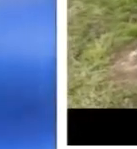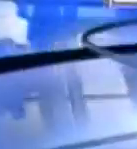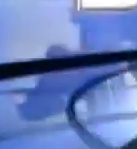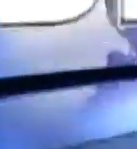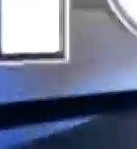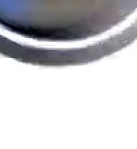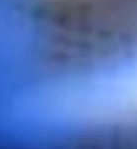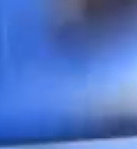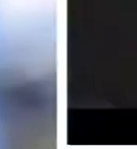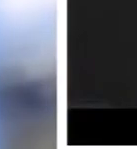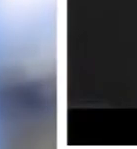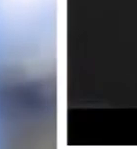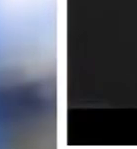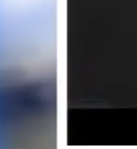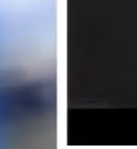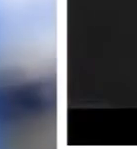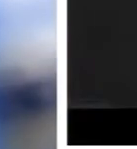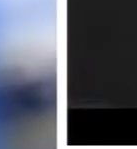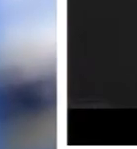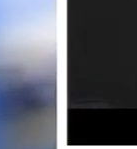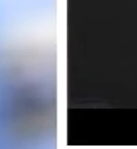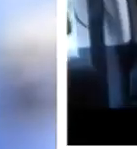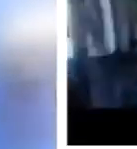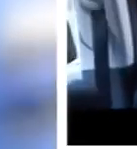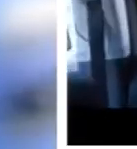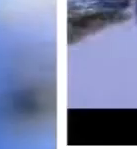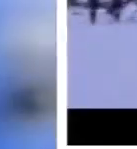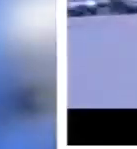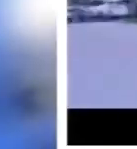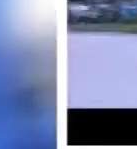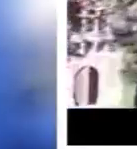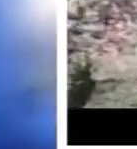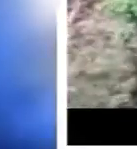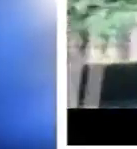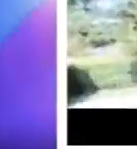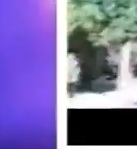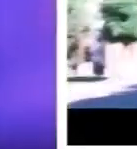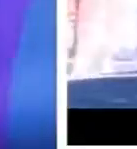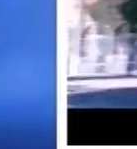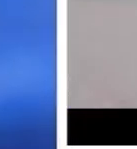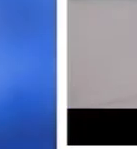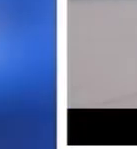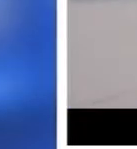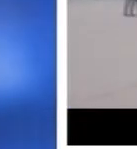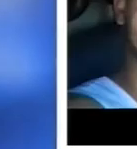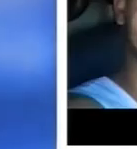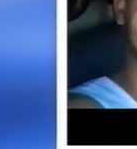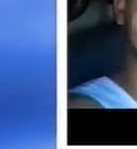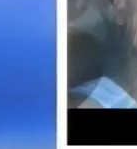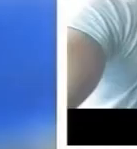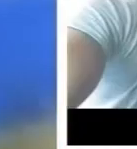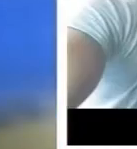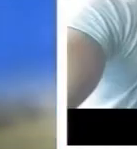лиха. Дмитро Щебетюк, член української параолімпійської збірної зі стрільби з луку та чемпіон України з